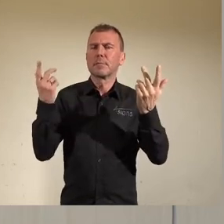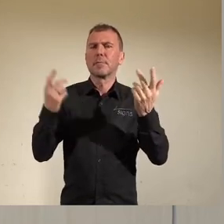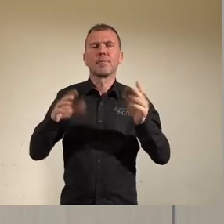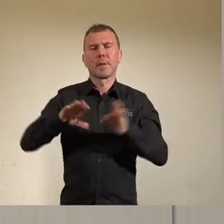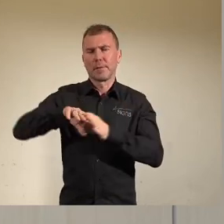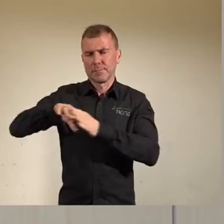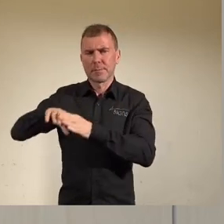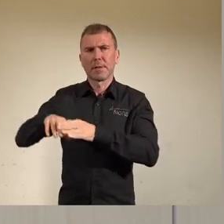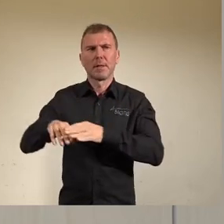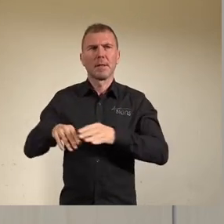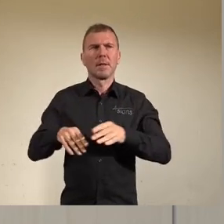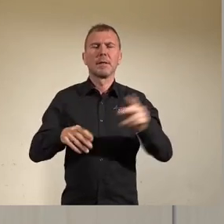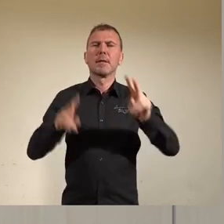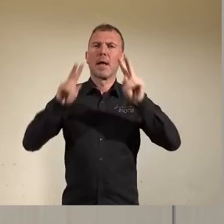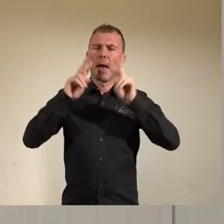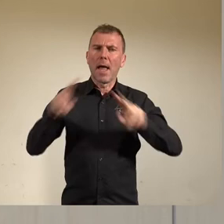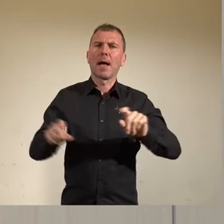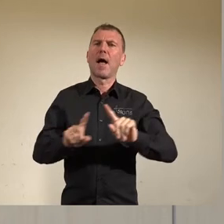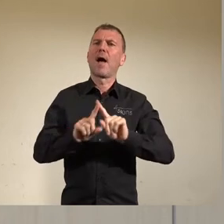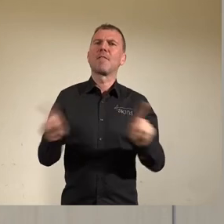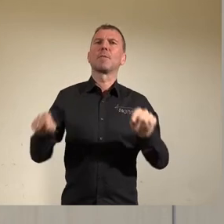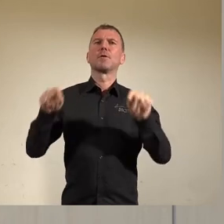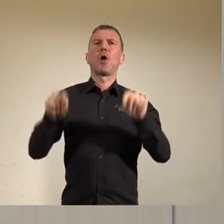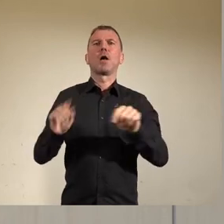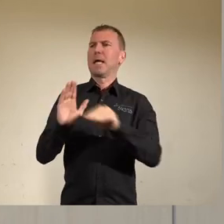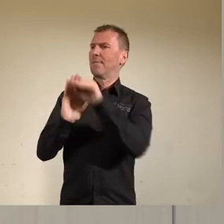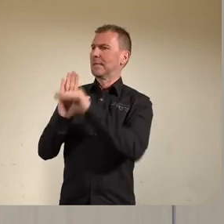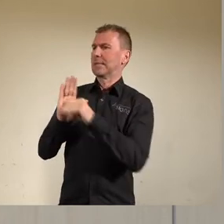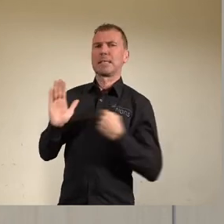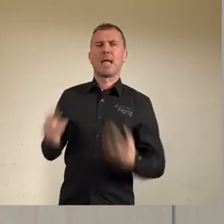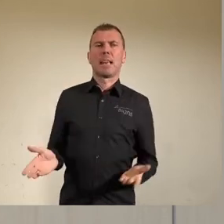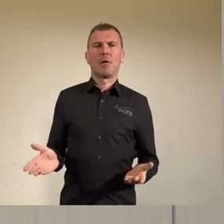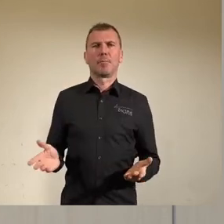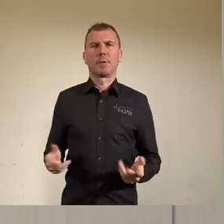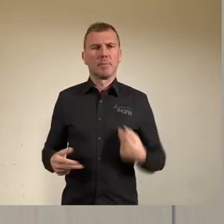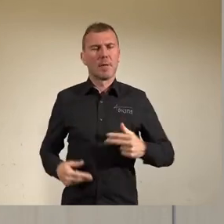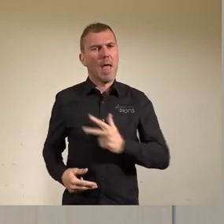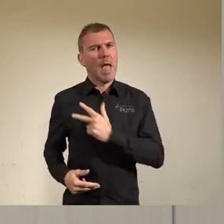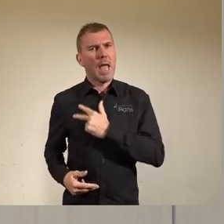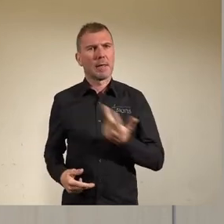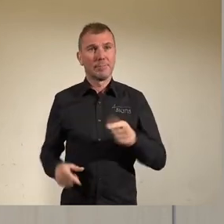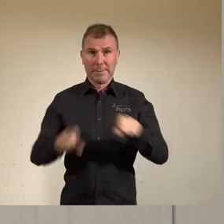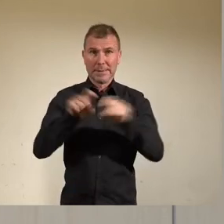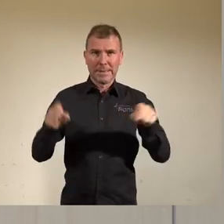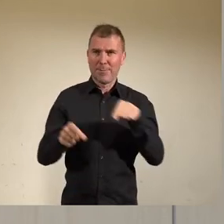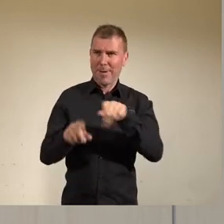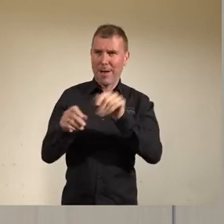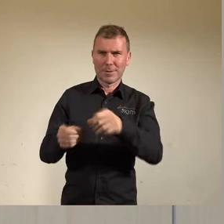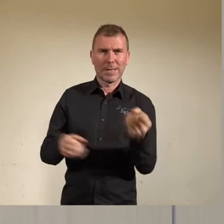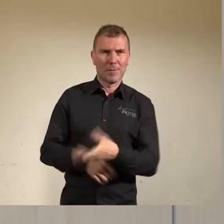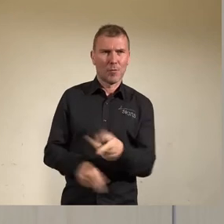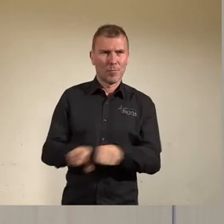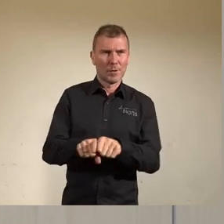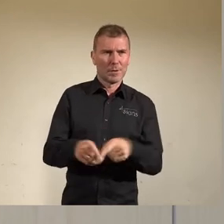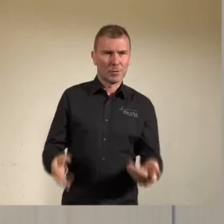Seneca schrieb: Die Ehre verbietet häufig, was das Gesetz erlaubt. Unter dieses Motto stelle ich den vorliegenden